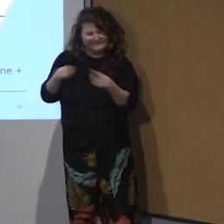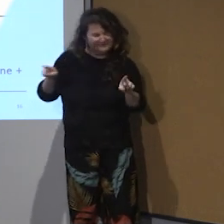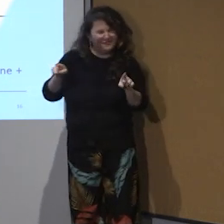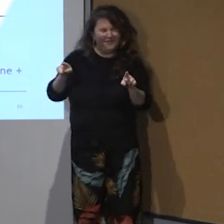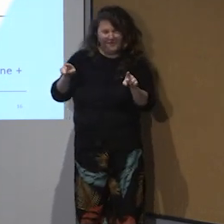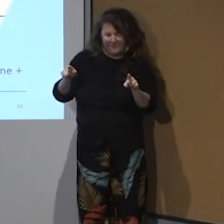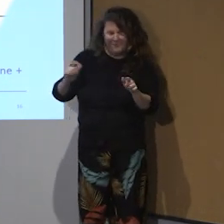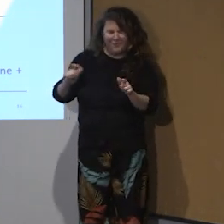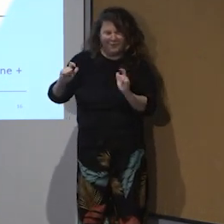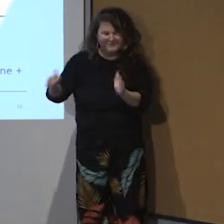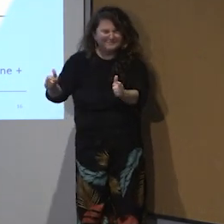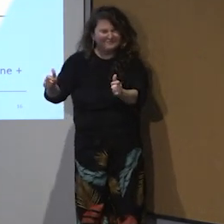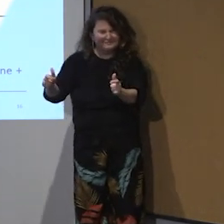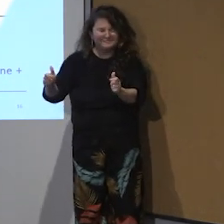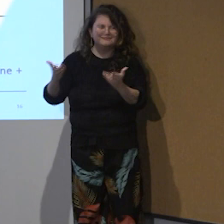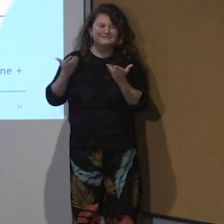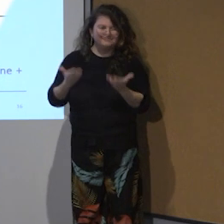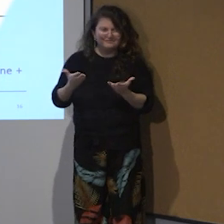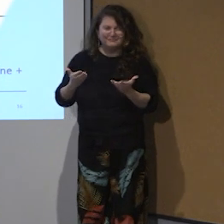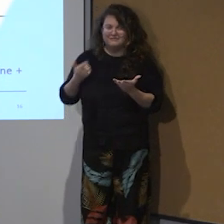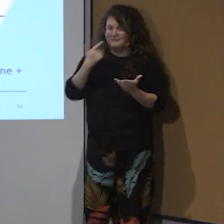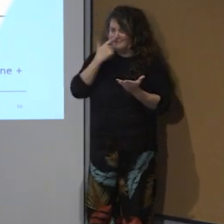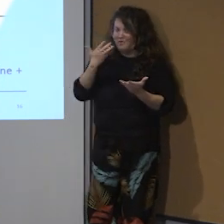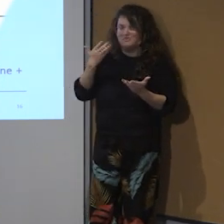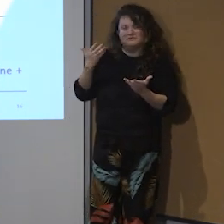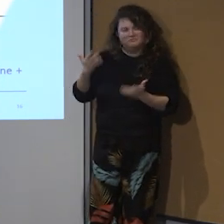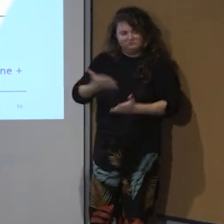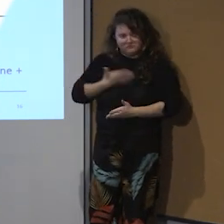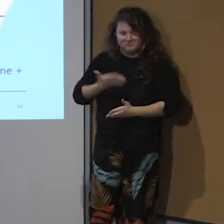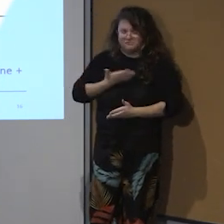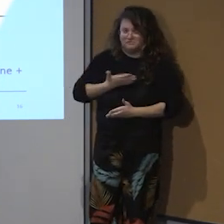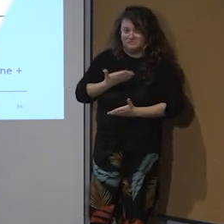Donc, pour des bénéfices en plus, eh bien, c'est du temps d'activité en plus.